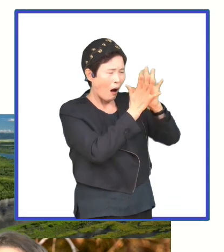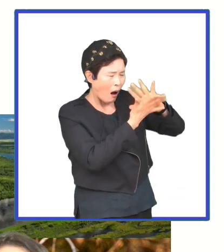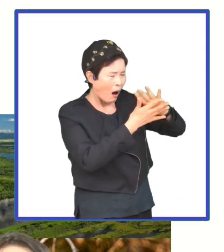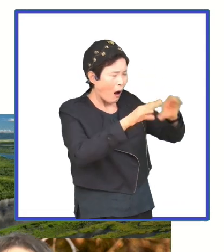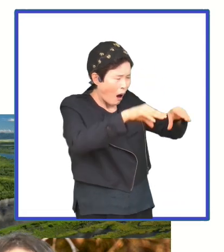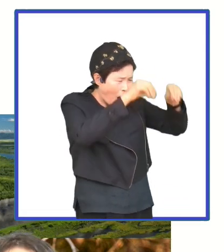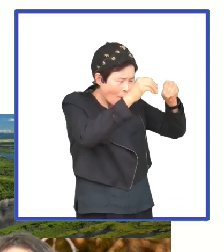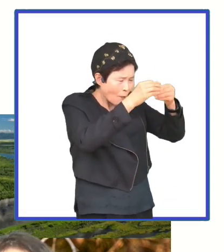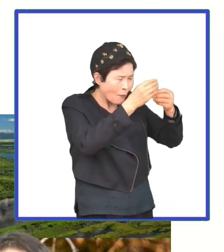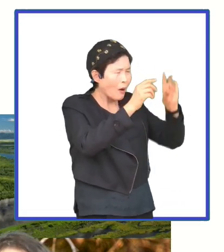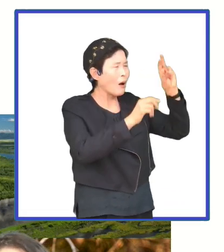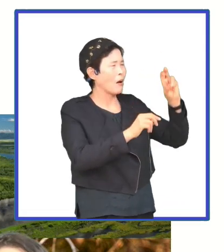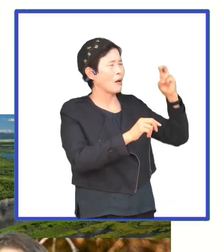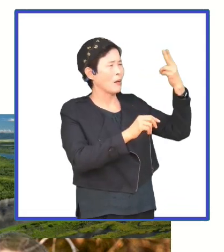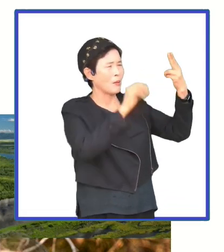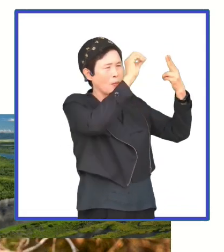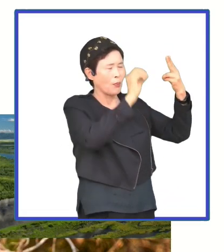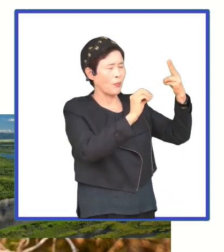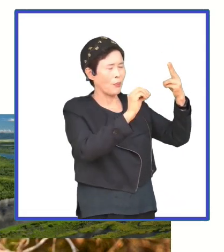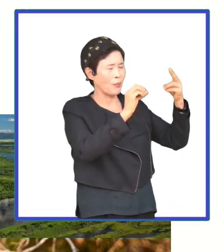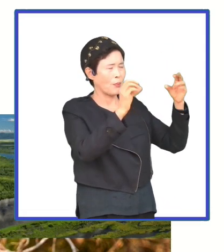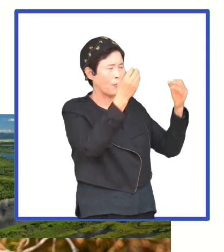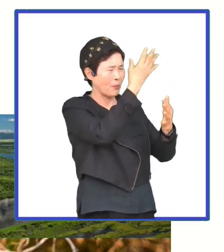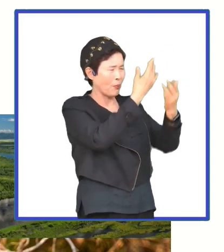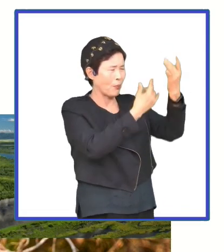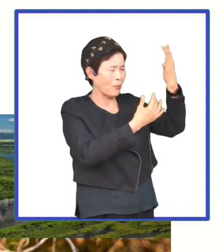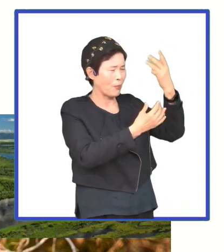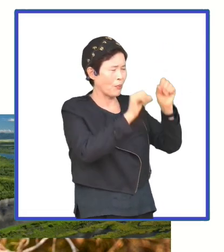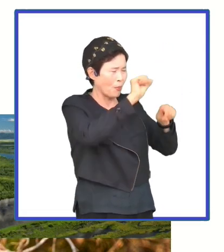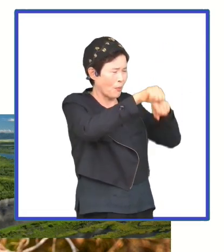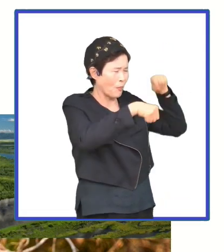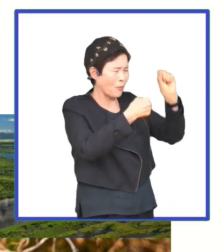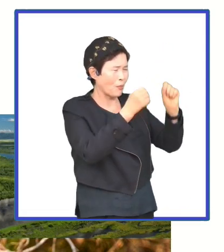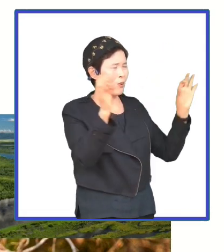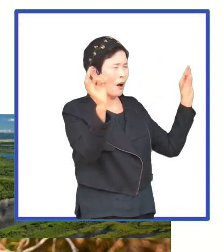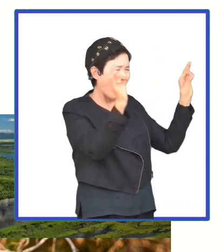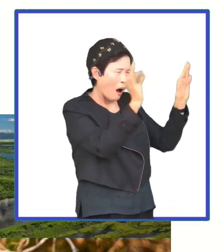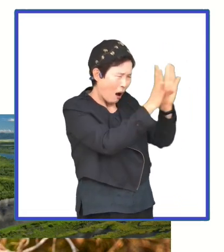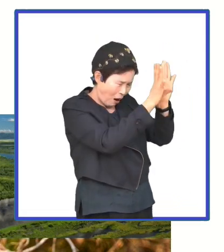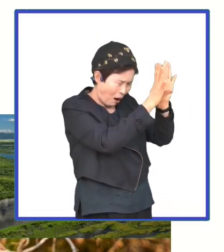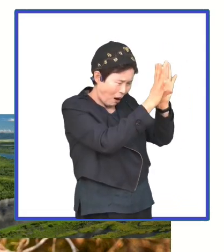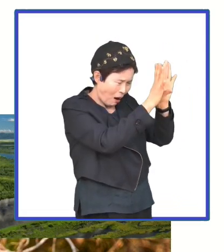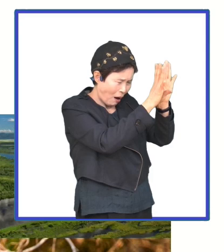타면서 많은 생물들이 멸종을 하는 상황이 발생하기도 했습니다.